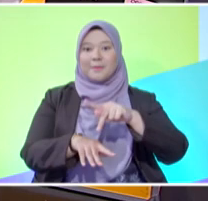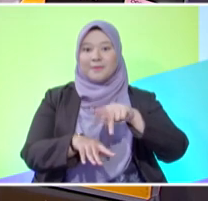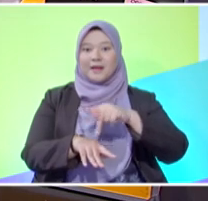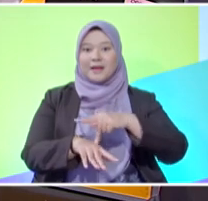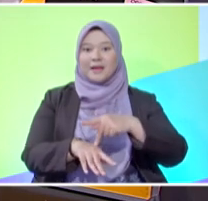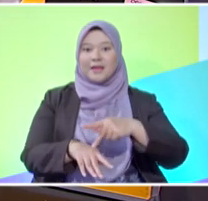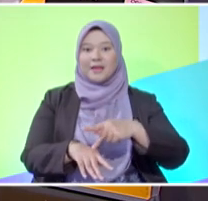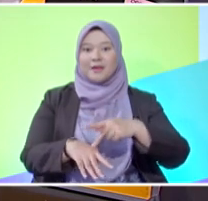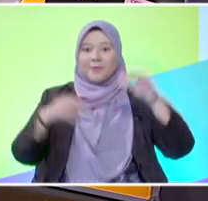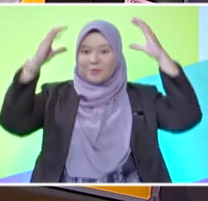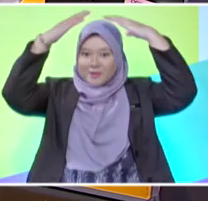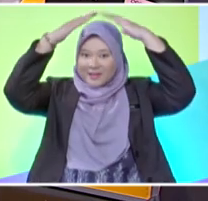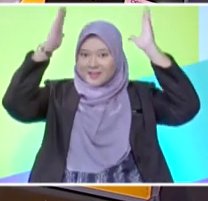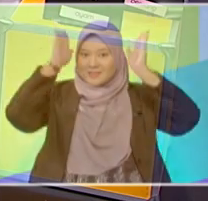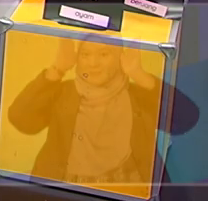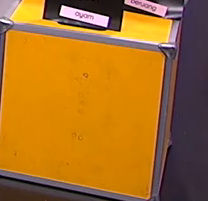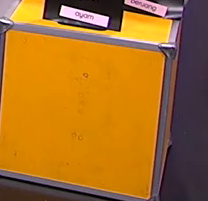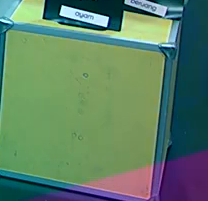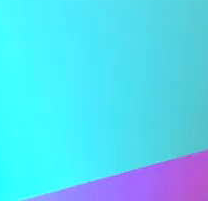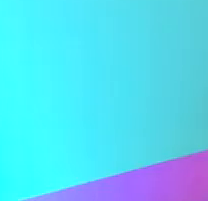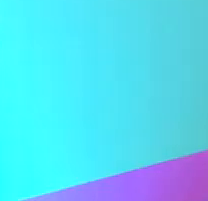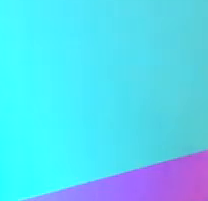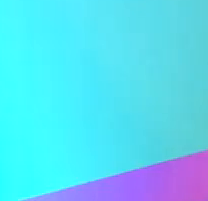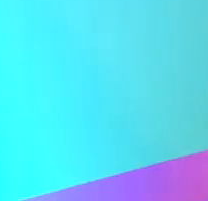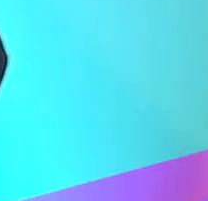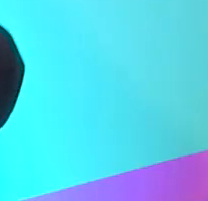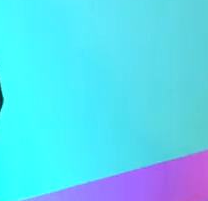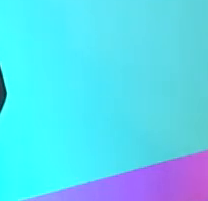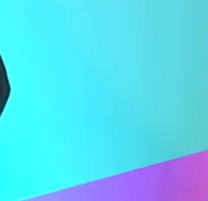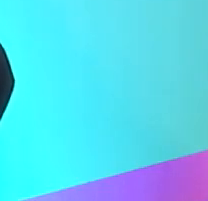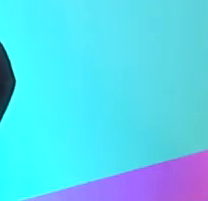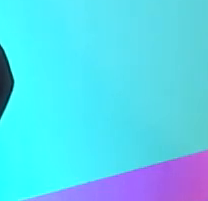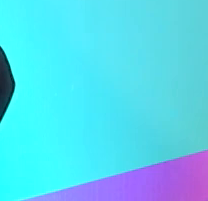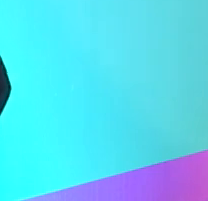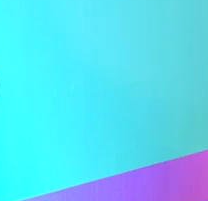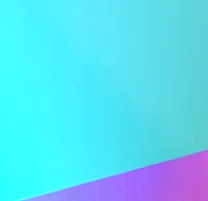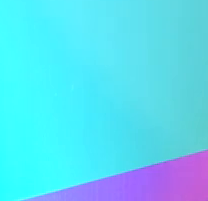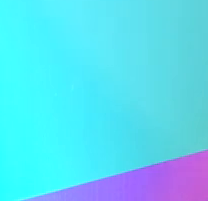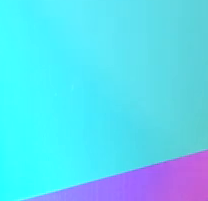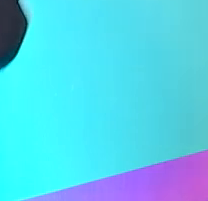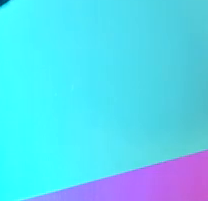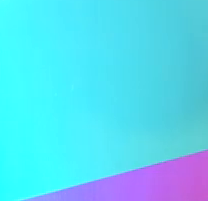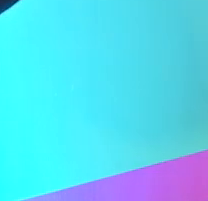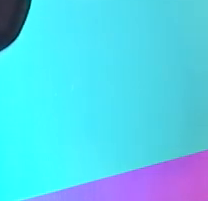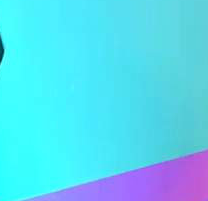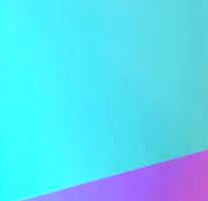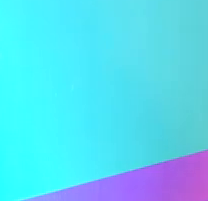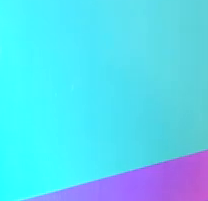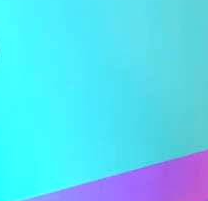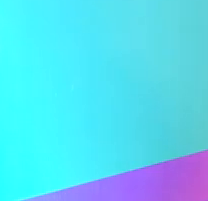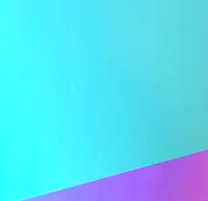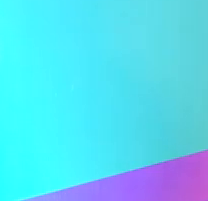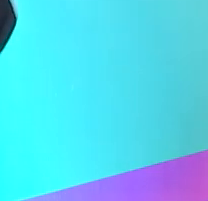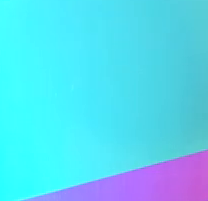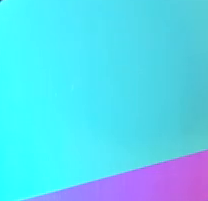kita ada juru bahasa isyarat yang bersamaan dengan kita juga kita cek gulina khalida saparudin daripada sekolah kebangsaan pendidikan